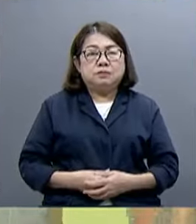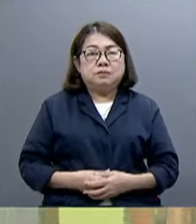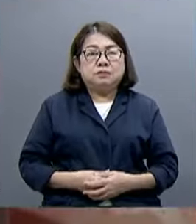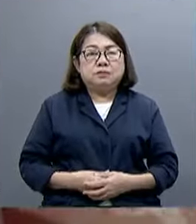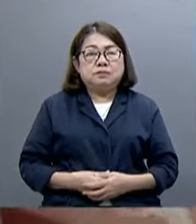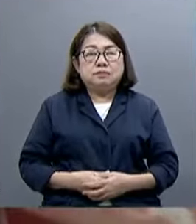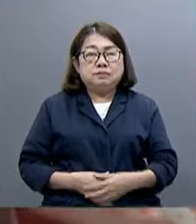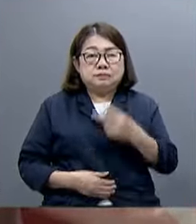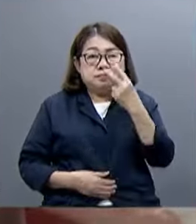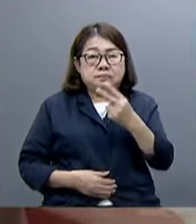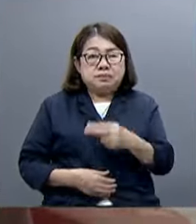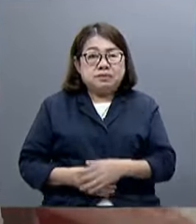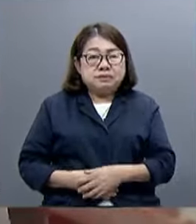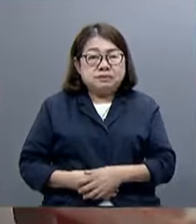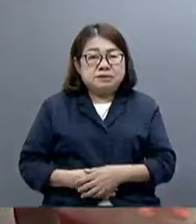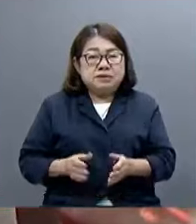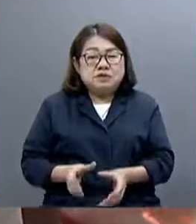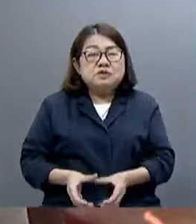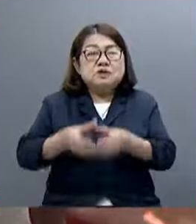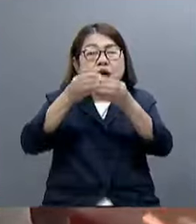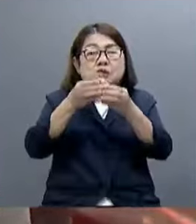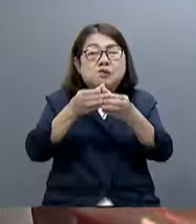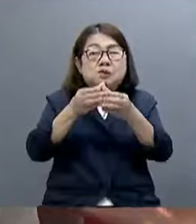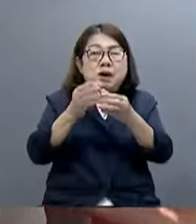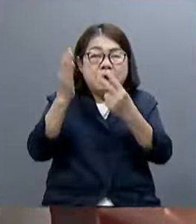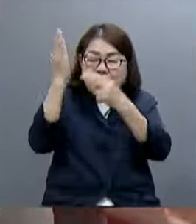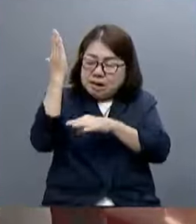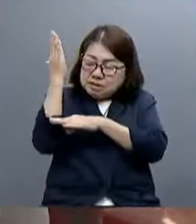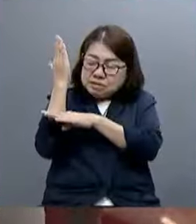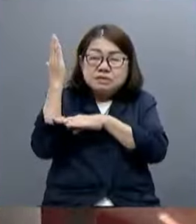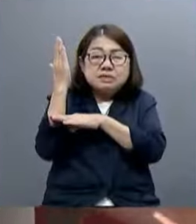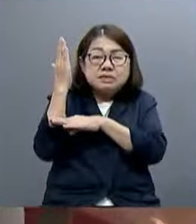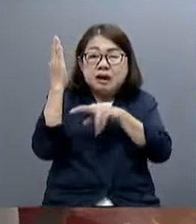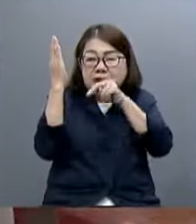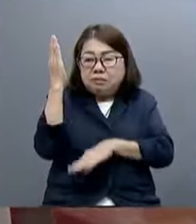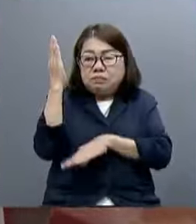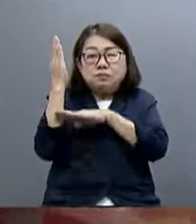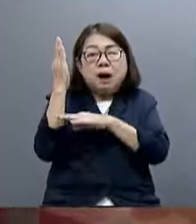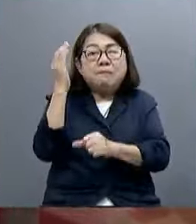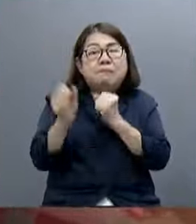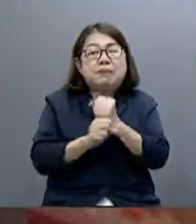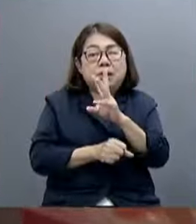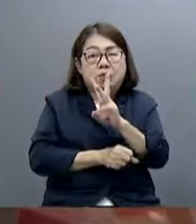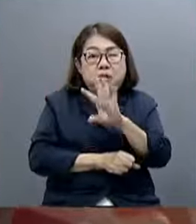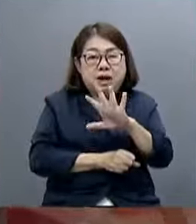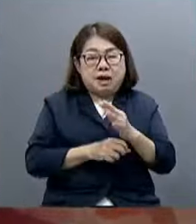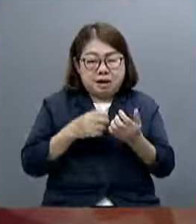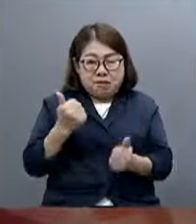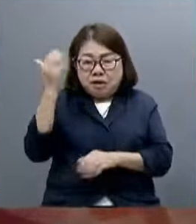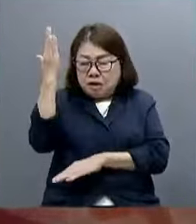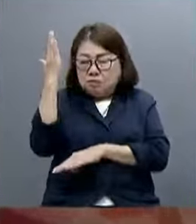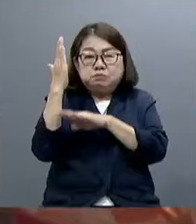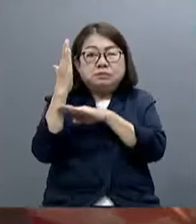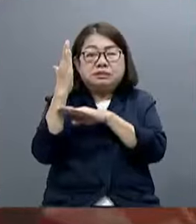นี่เป็นร่องรอยที่บอกถึงระดับน้ำของปี2565ชาวบ้านบอกว่าแม้ปีนี้จะยังไม่ถึงตรงจุด